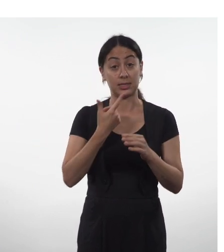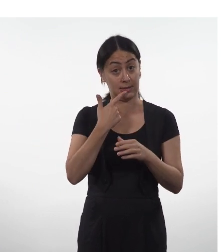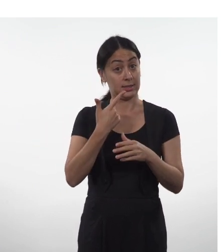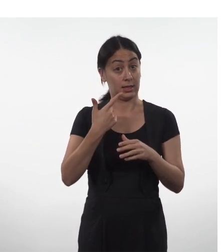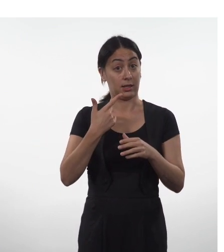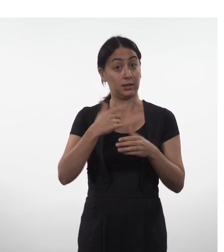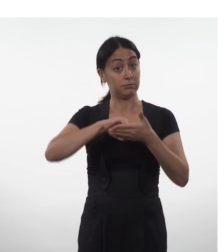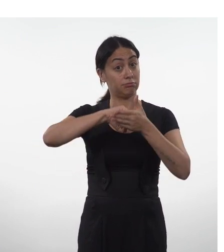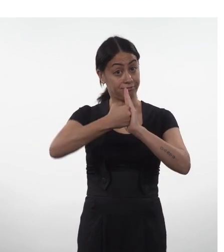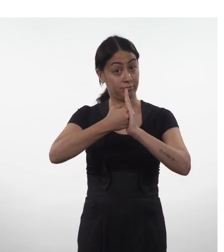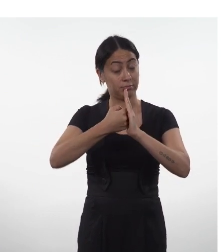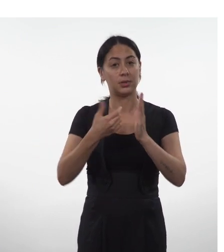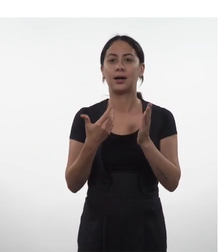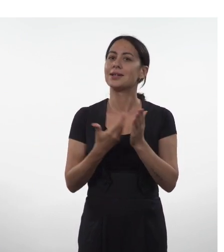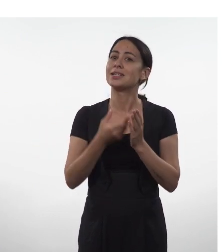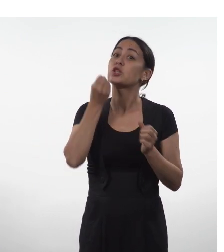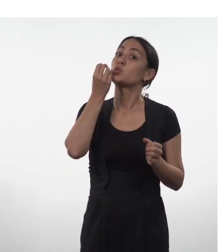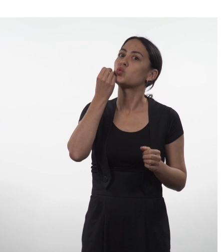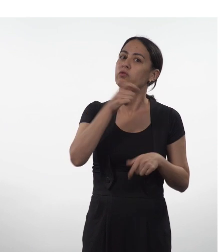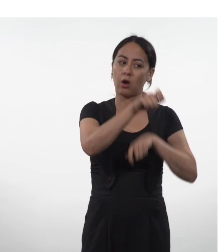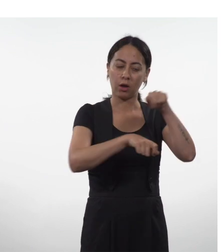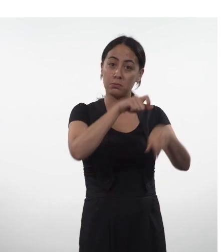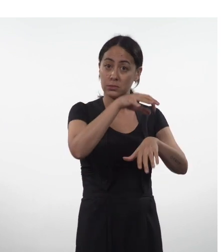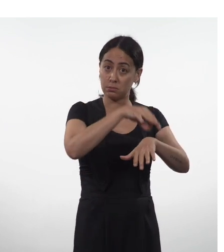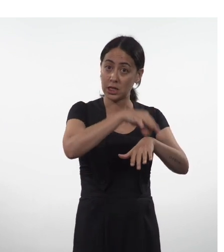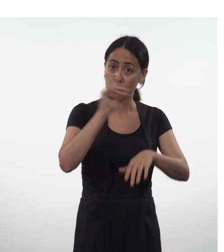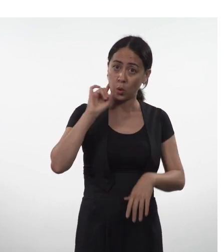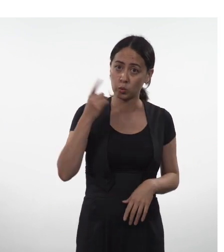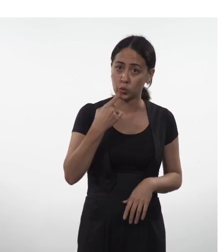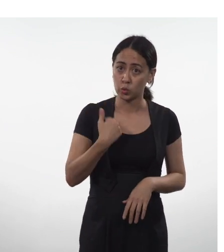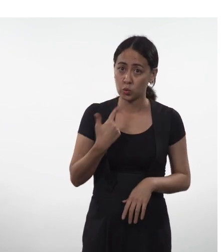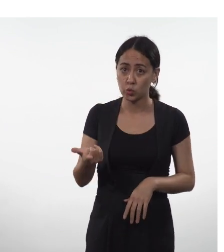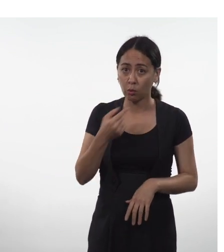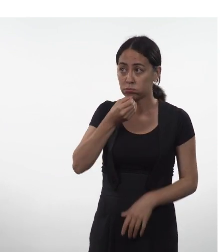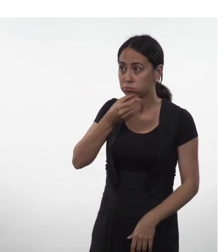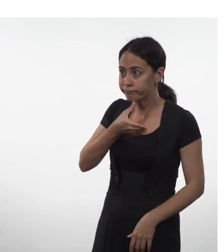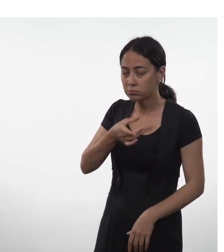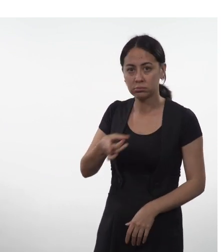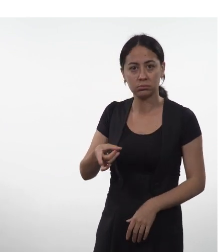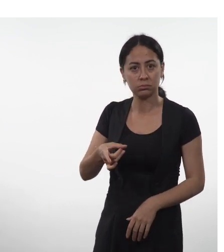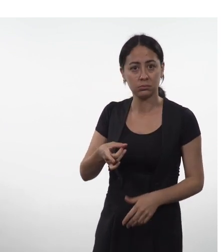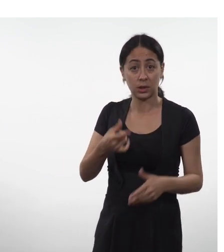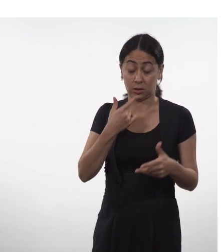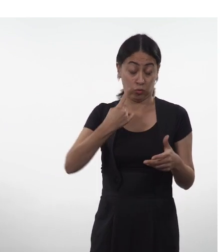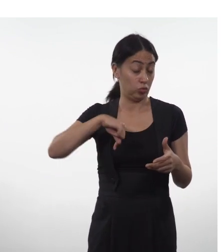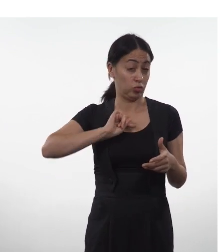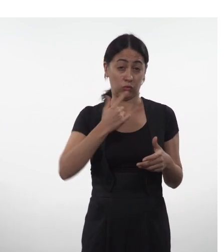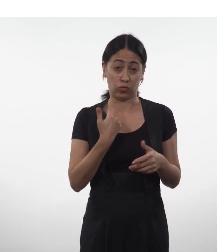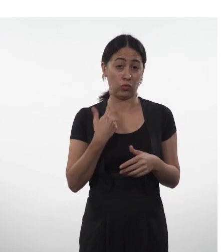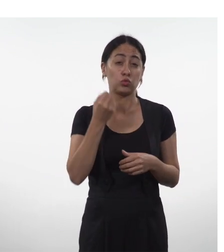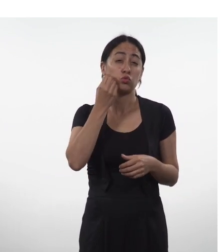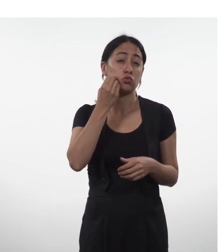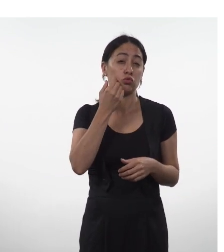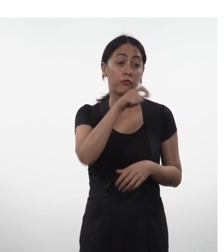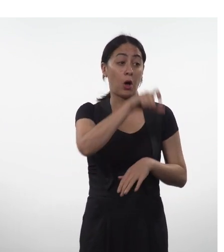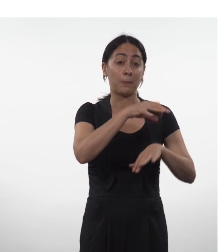est en général une grande découverte pour les patients sourds. C'est-à-dire que la première chose qu'on fait quand un patient met les pieds pour la première fois dans une unité, c'est